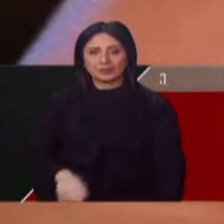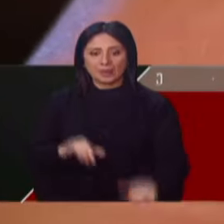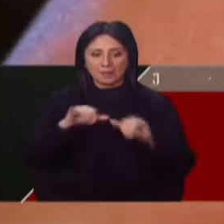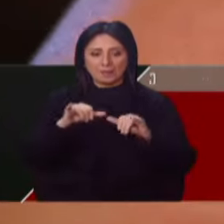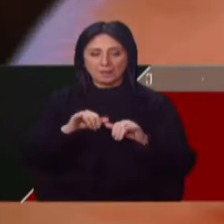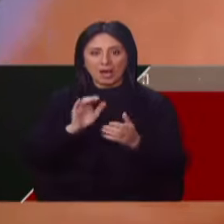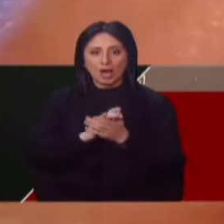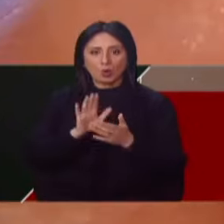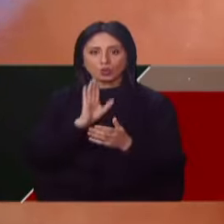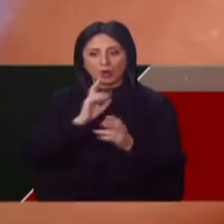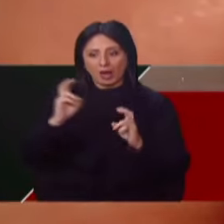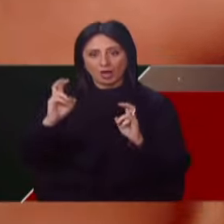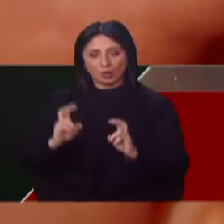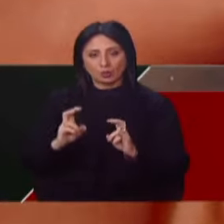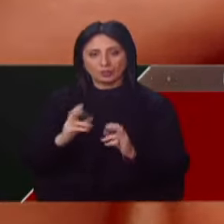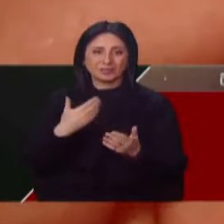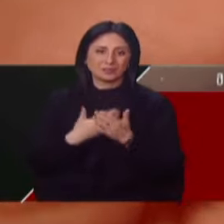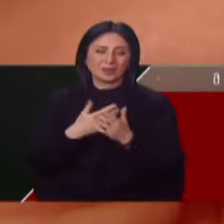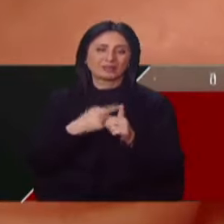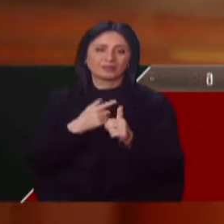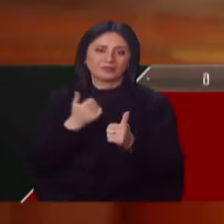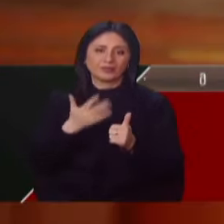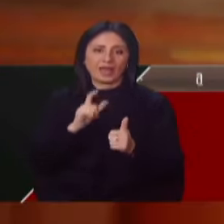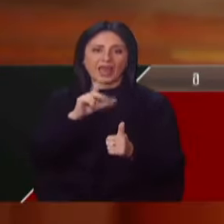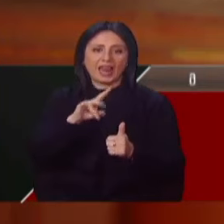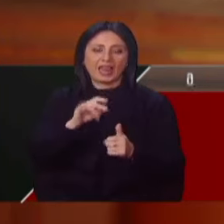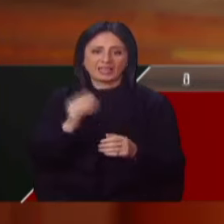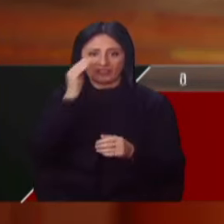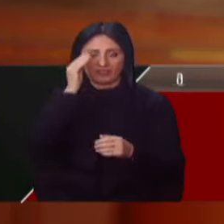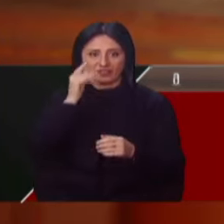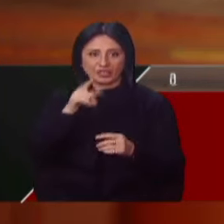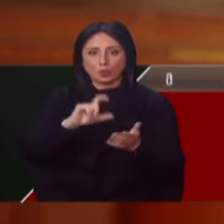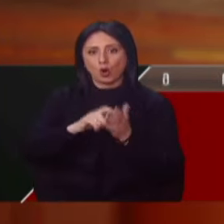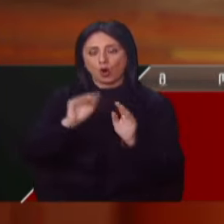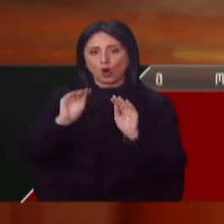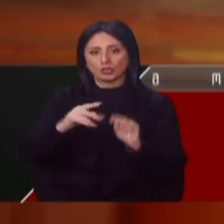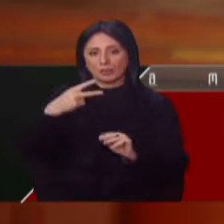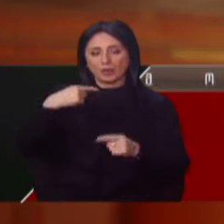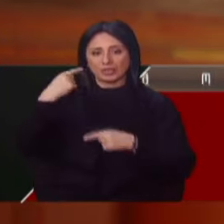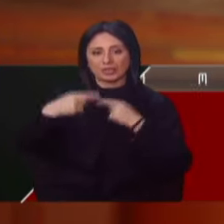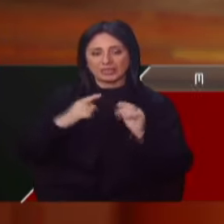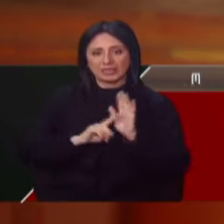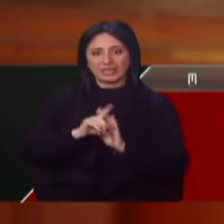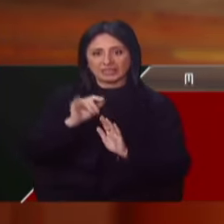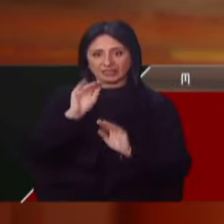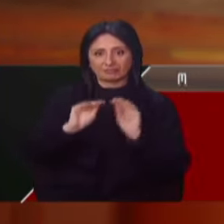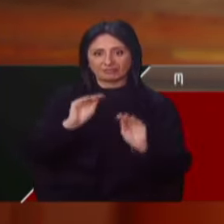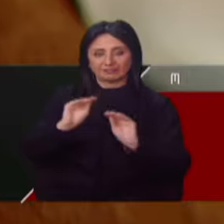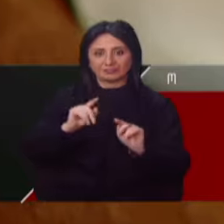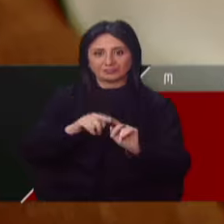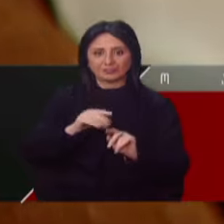Magida sunt snobi Kaliuzis, pirobiti sahelt odebit Elene. Imitira buli otahi, meoce sau gonis tasat, risat